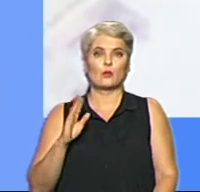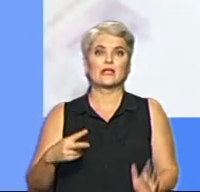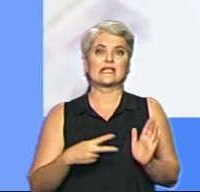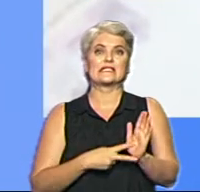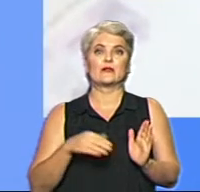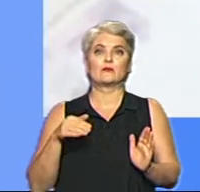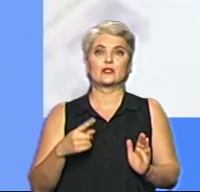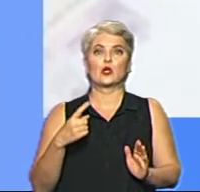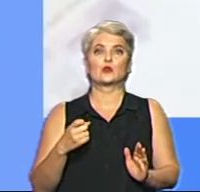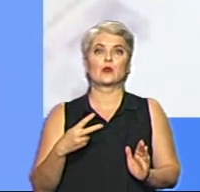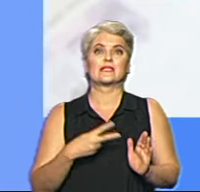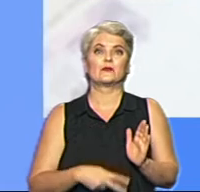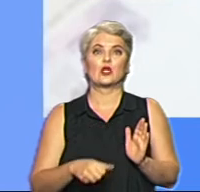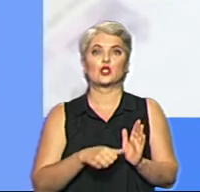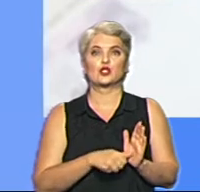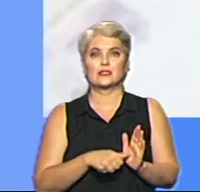7176